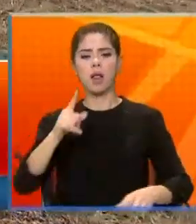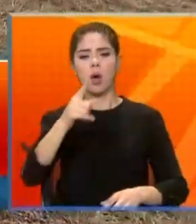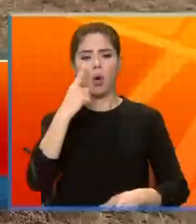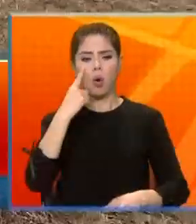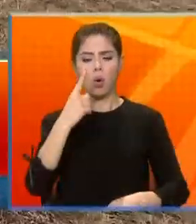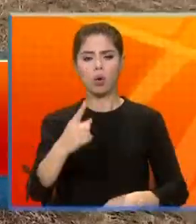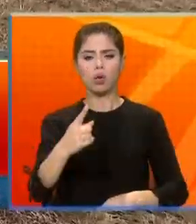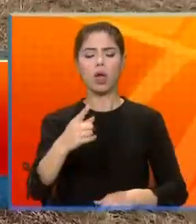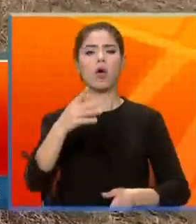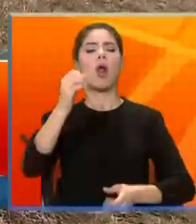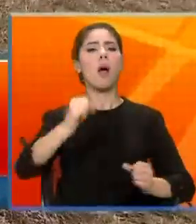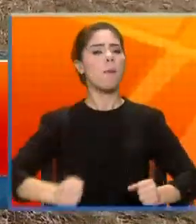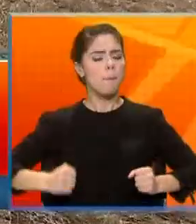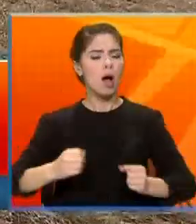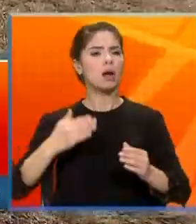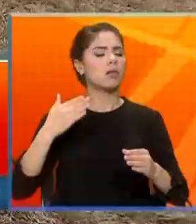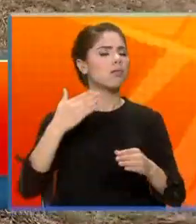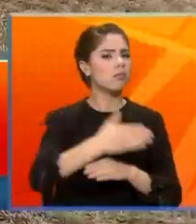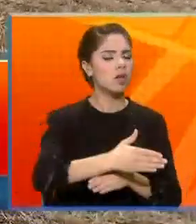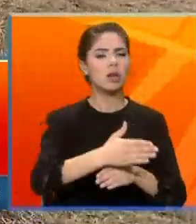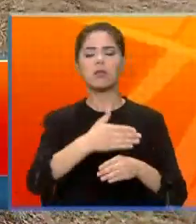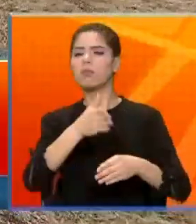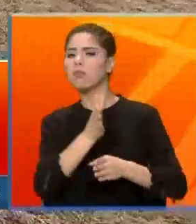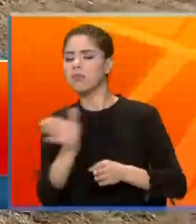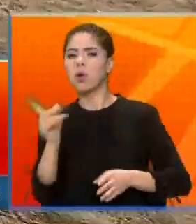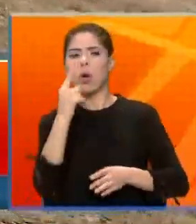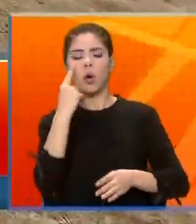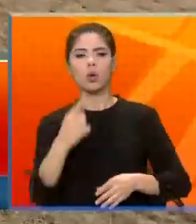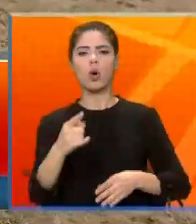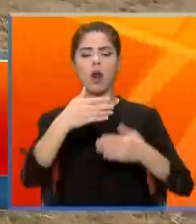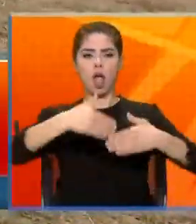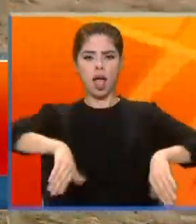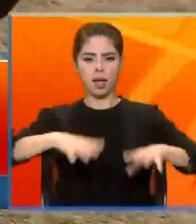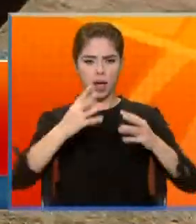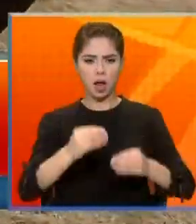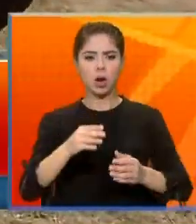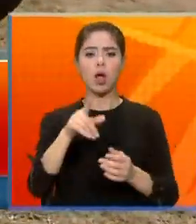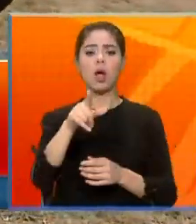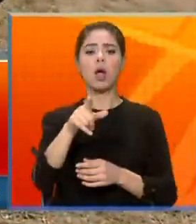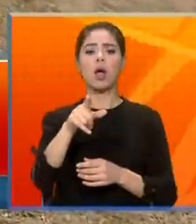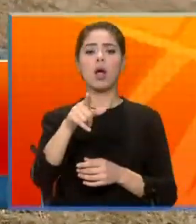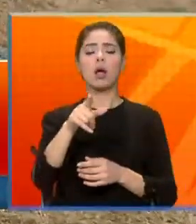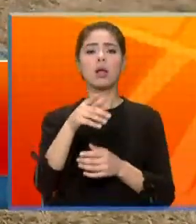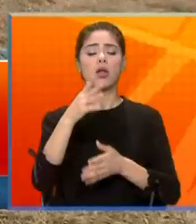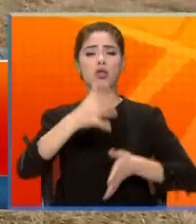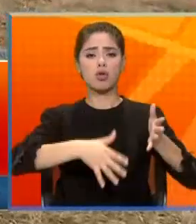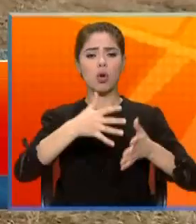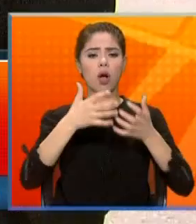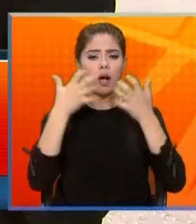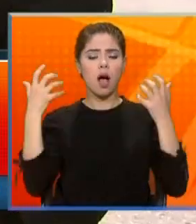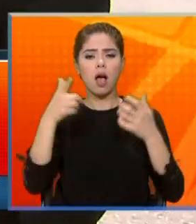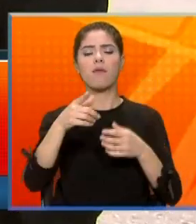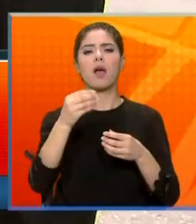Hem parka giriş çıkışları engelledi, hem de burada bulunan sokak hayvanlarına geçici süreyle mama vermeyi